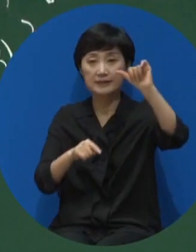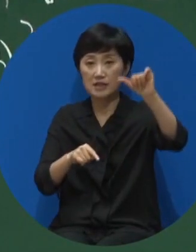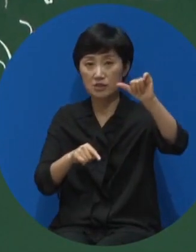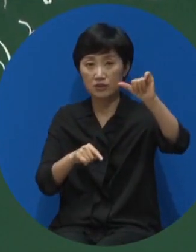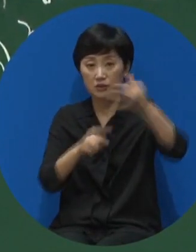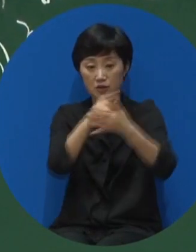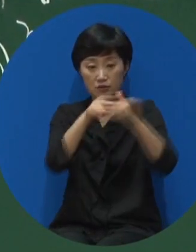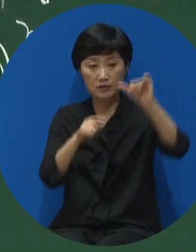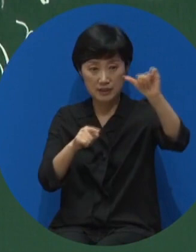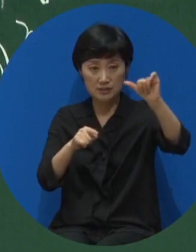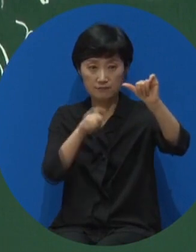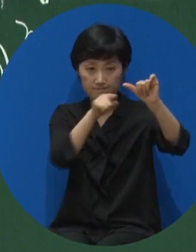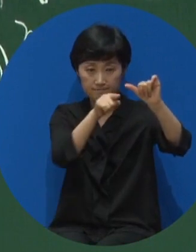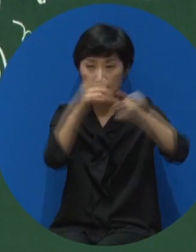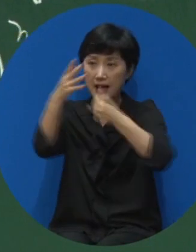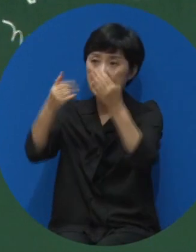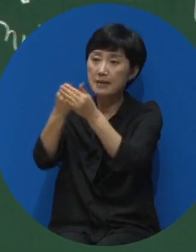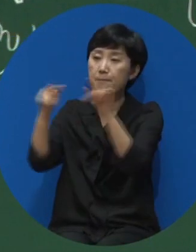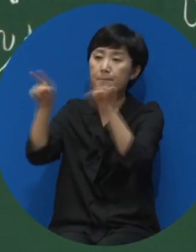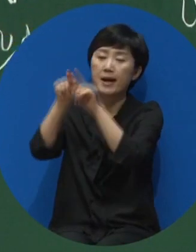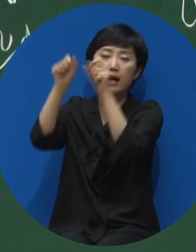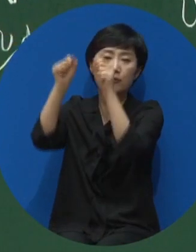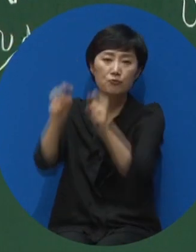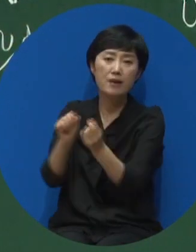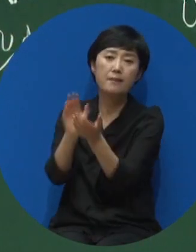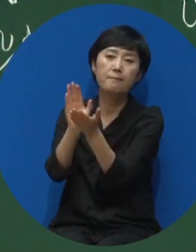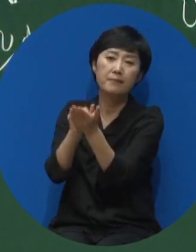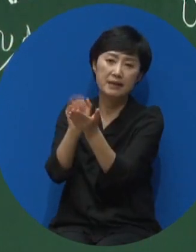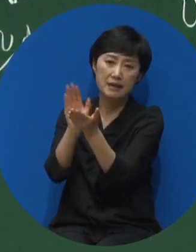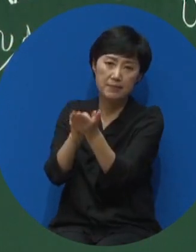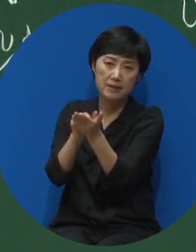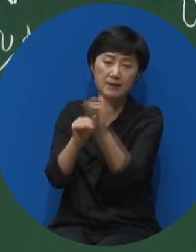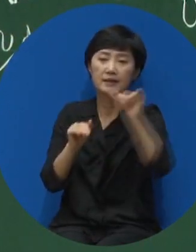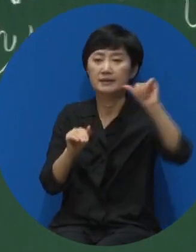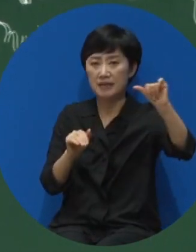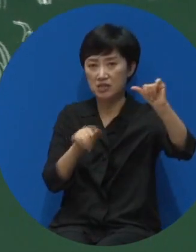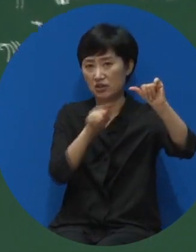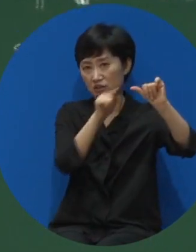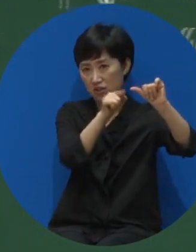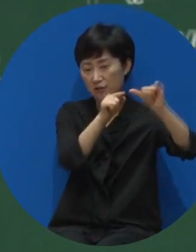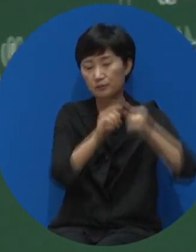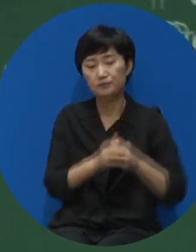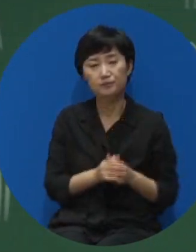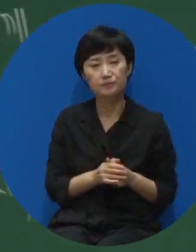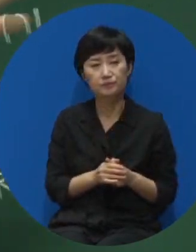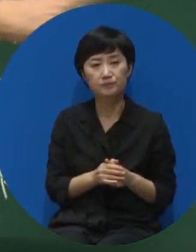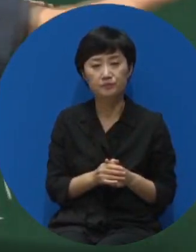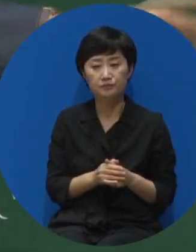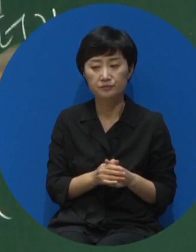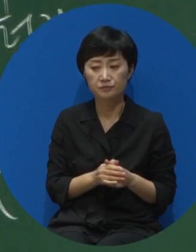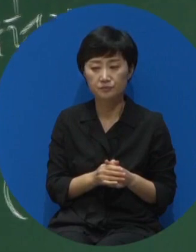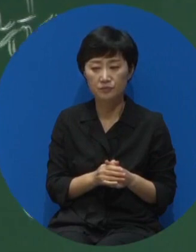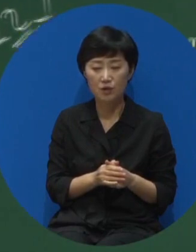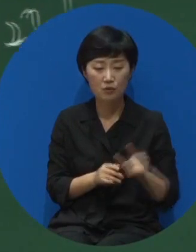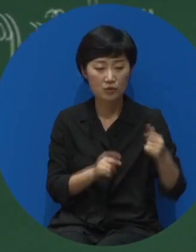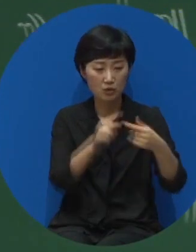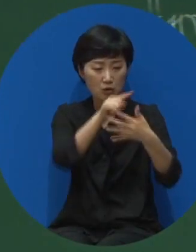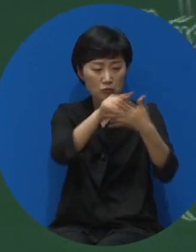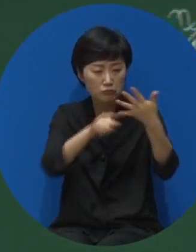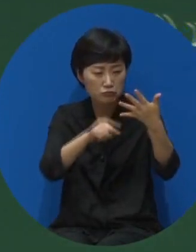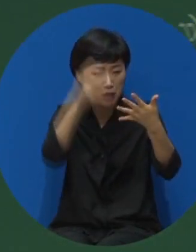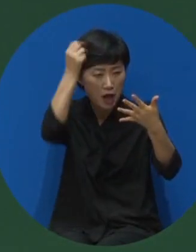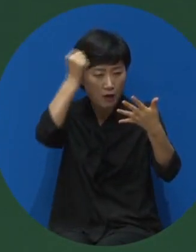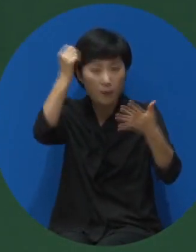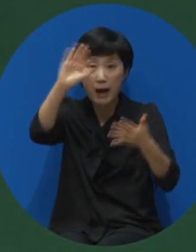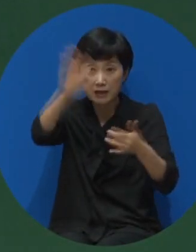임마누엘의 비밀입니다. こちら5つが 임마누엘의 奥義です. 뭐 어떤 면에서는 그 여러분 이거 몰라도 되는 게